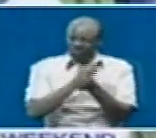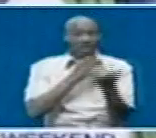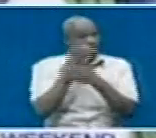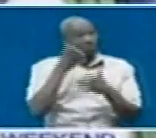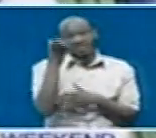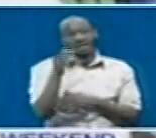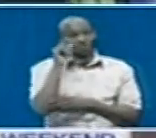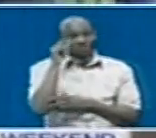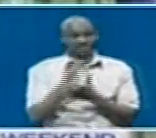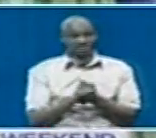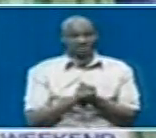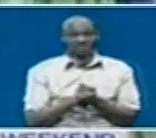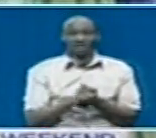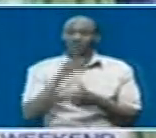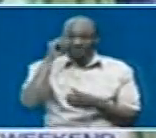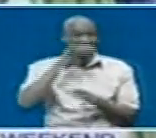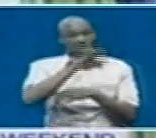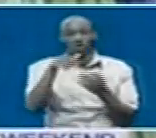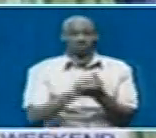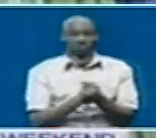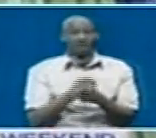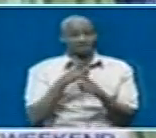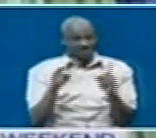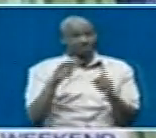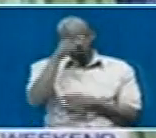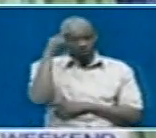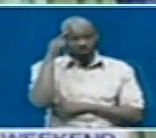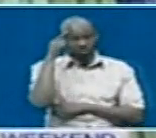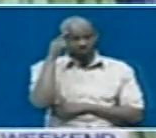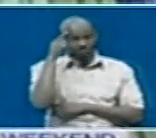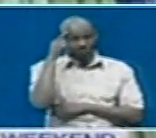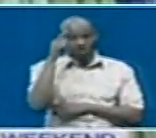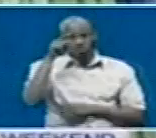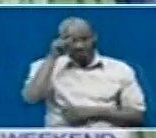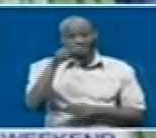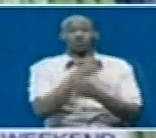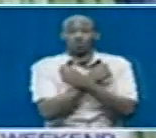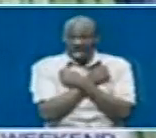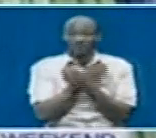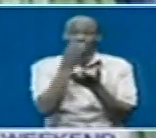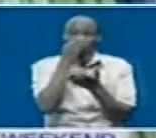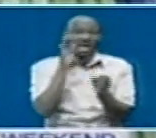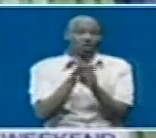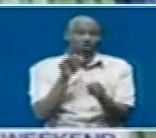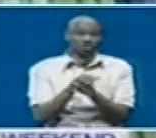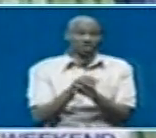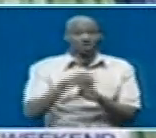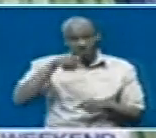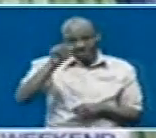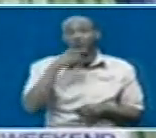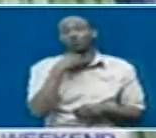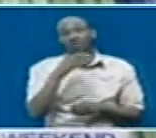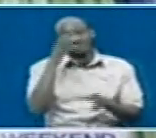Mombasa na pwani nzima, lakini kwa sababu wewe wapenda biriani sana, ile yenu